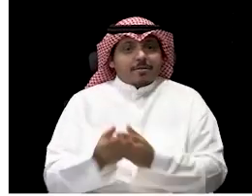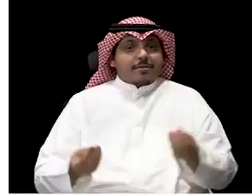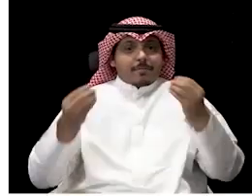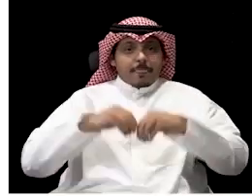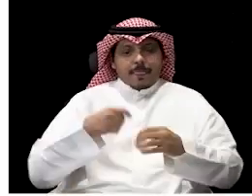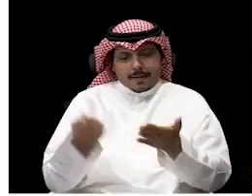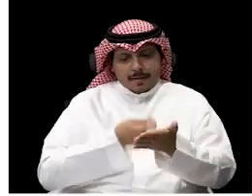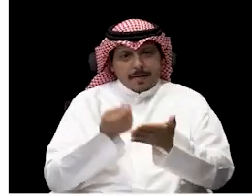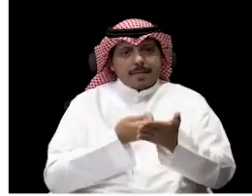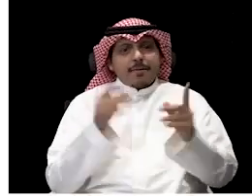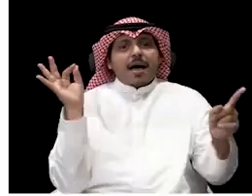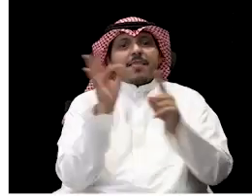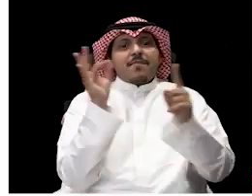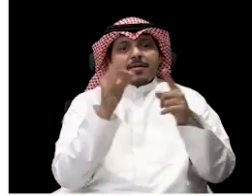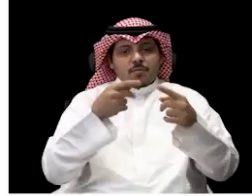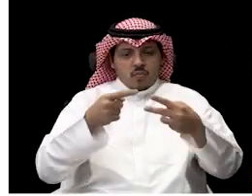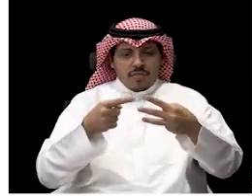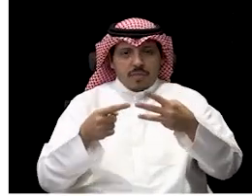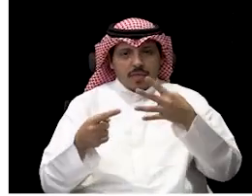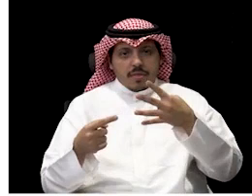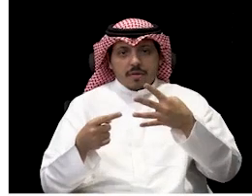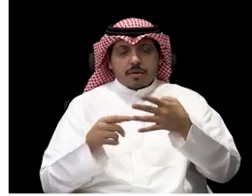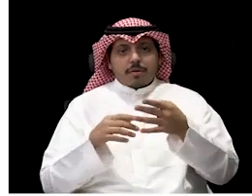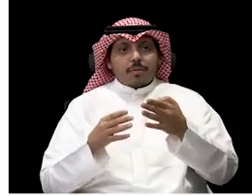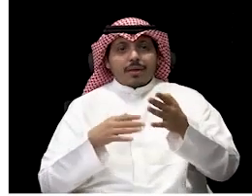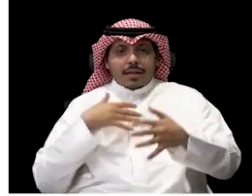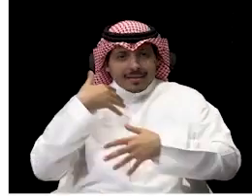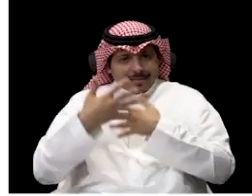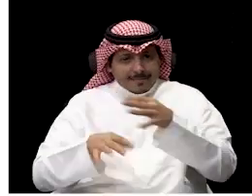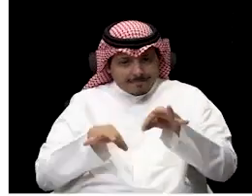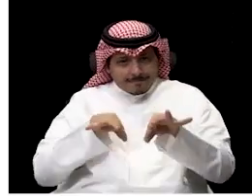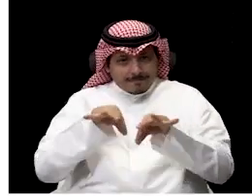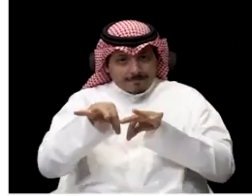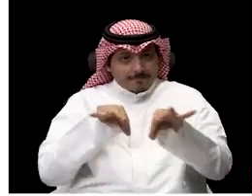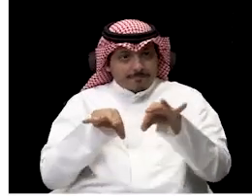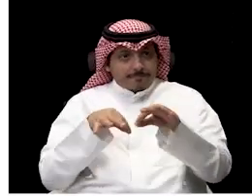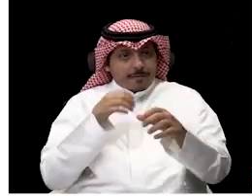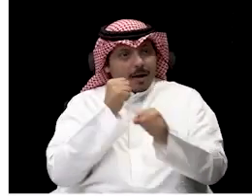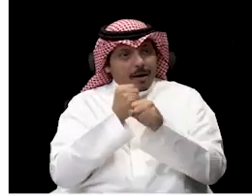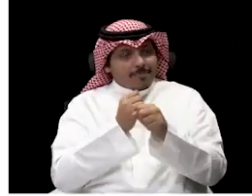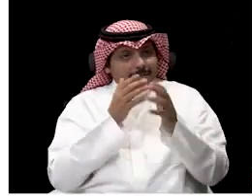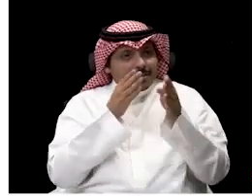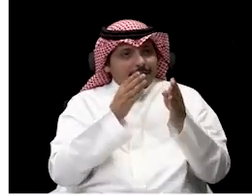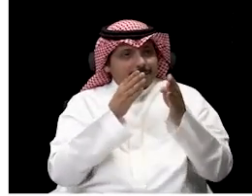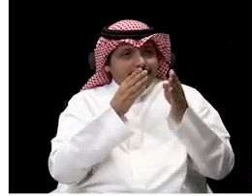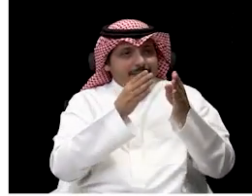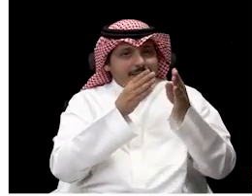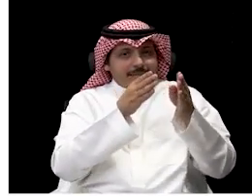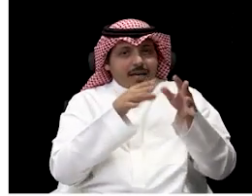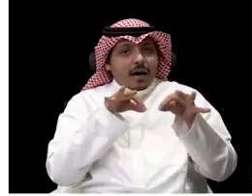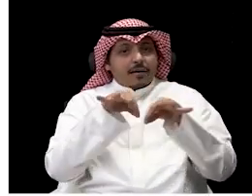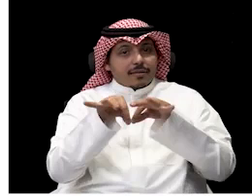تكتب أهدافك، ثم تتوجه نحو التخطيط للعمل. طبعا تضع لك ماذا؟